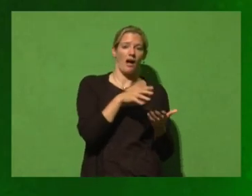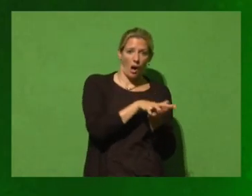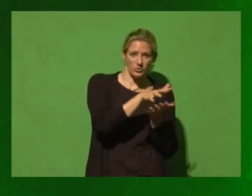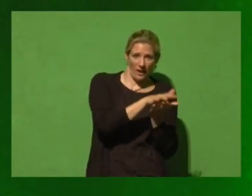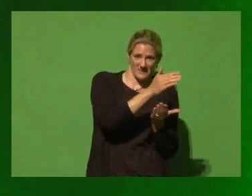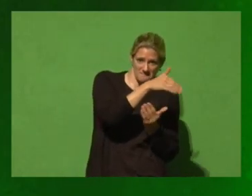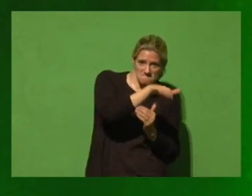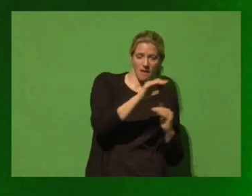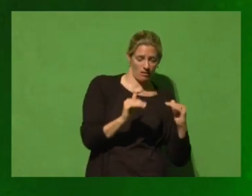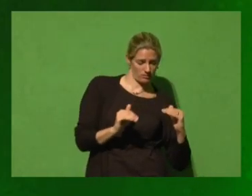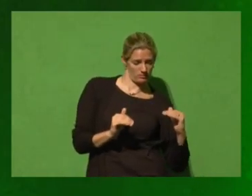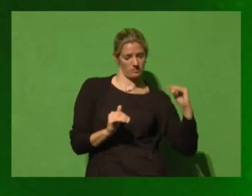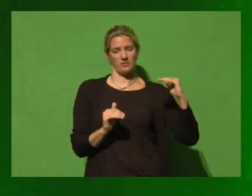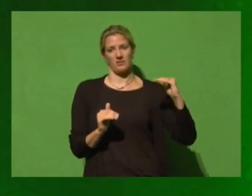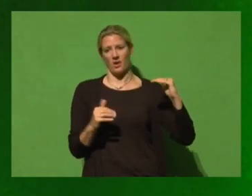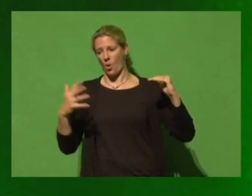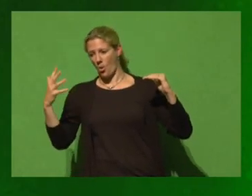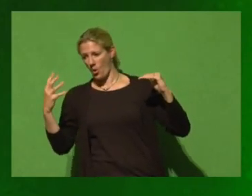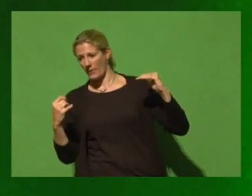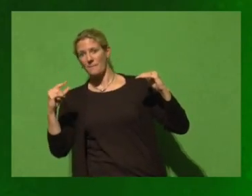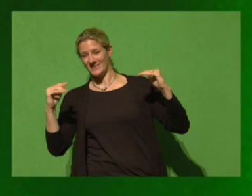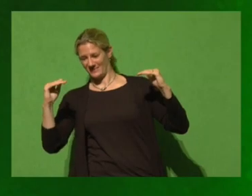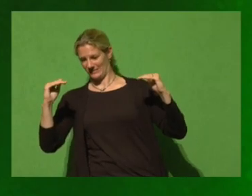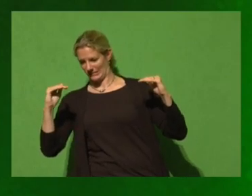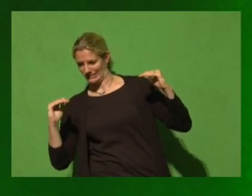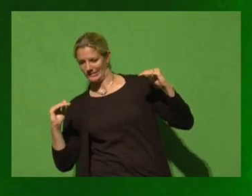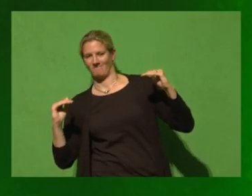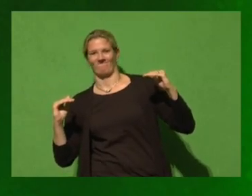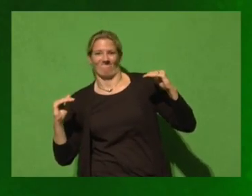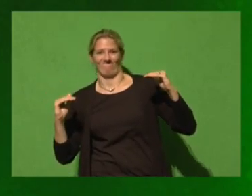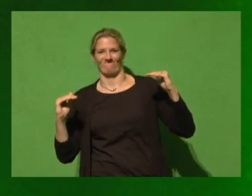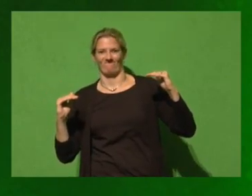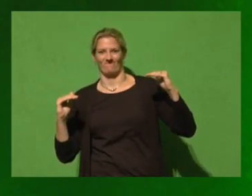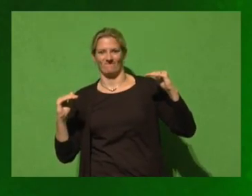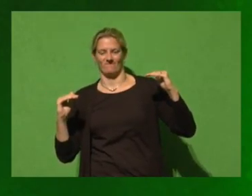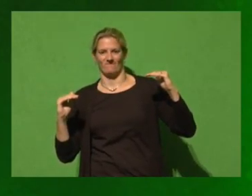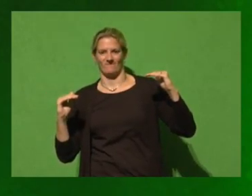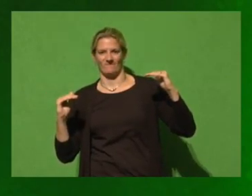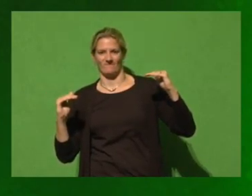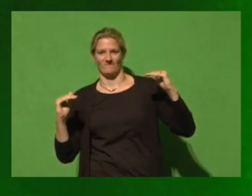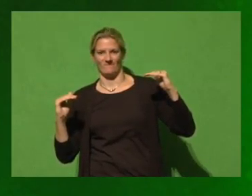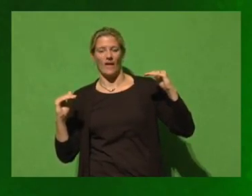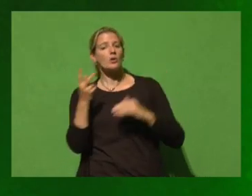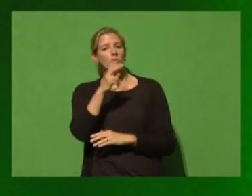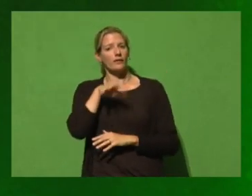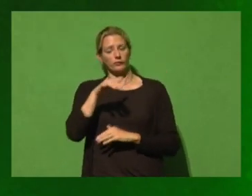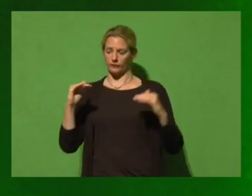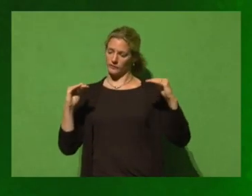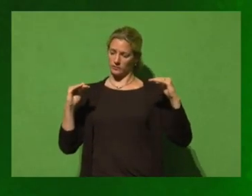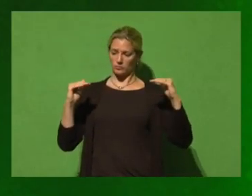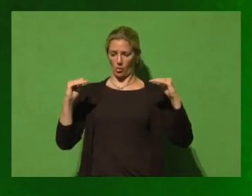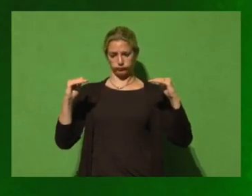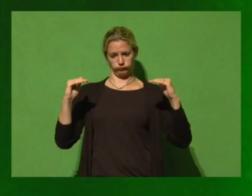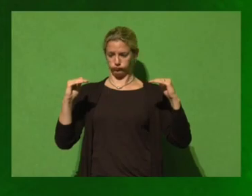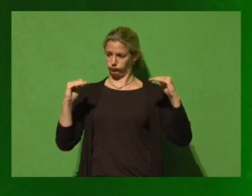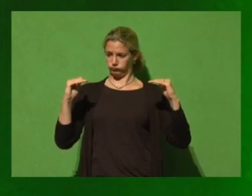haben und auf der anderen Seite haben wir weniger Einnahmen zu verbuchen. Beides kreuzt sich jetzt in 2015, somit ergibt sich ein